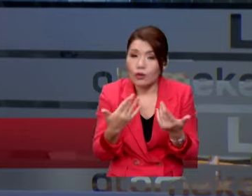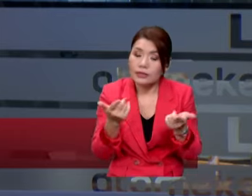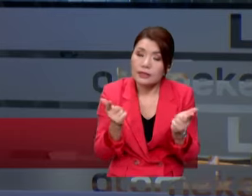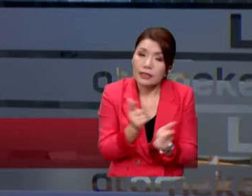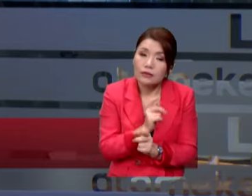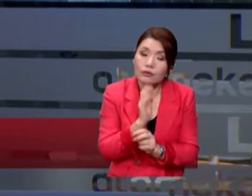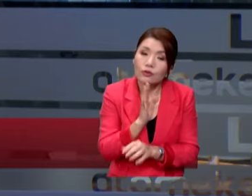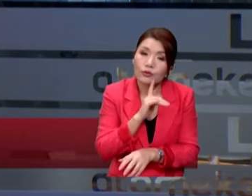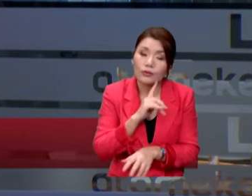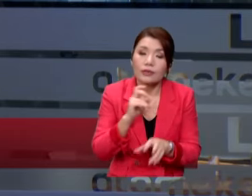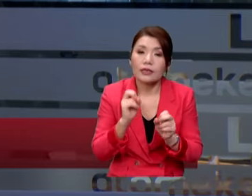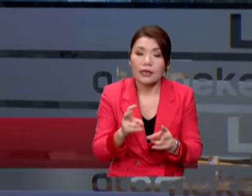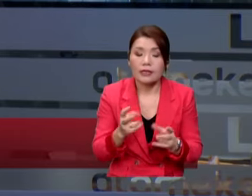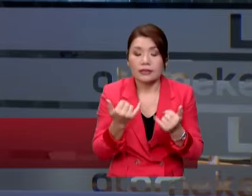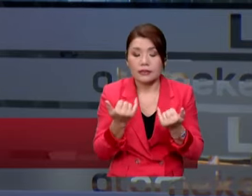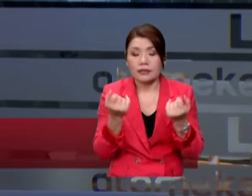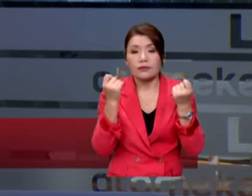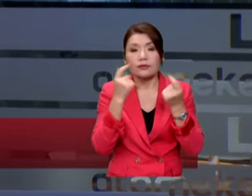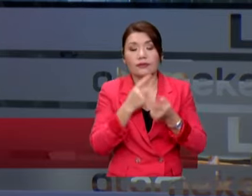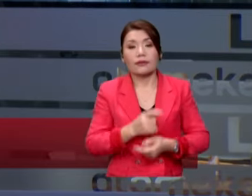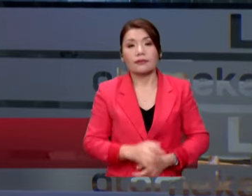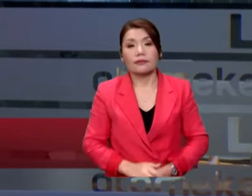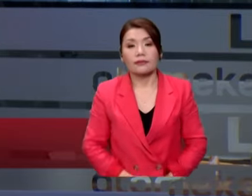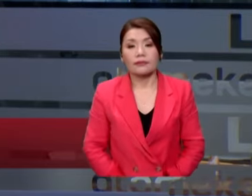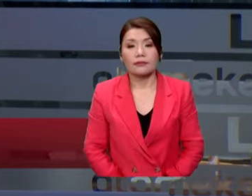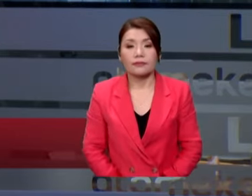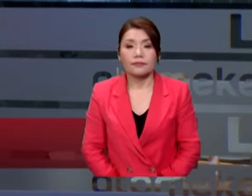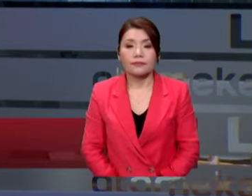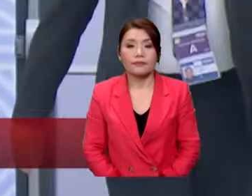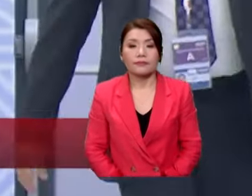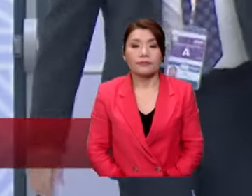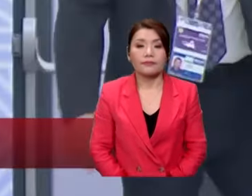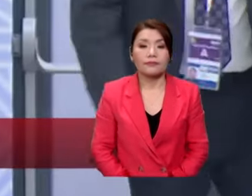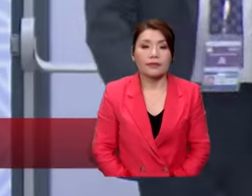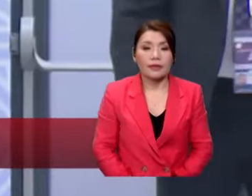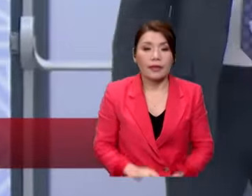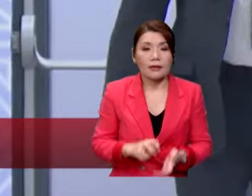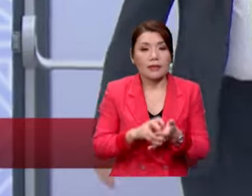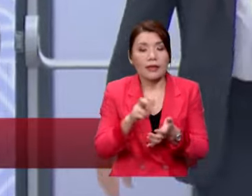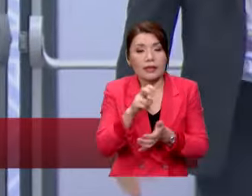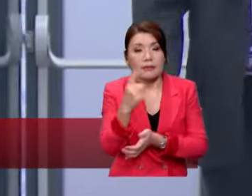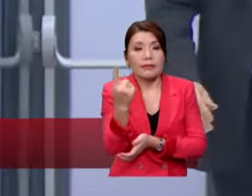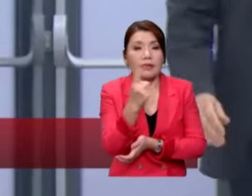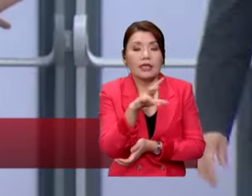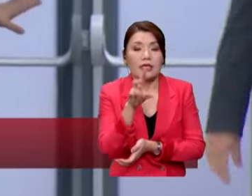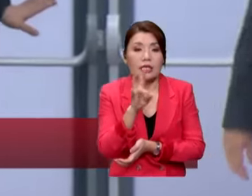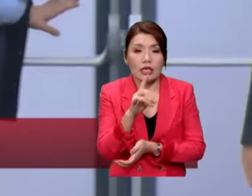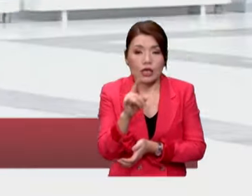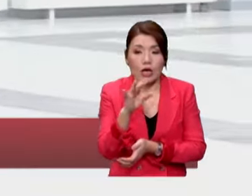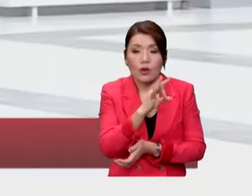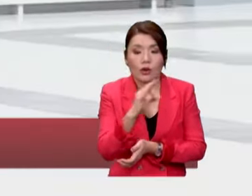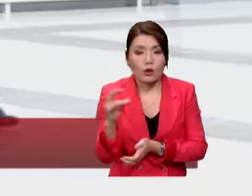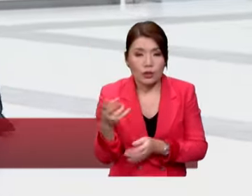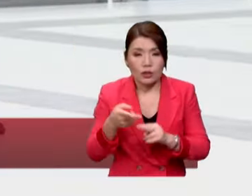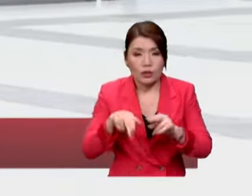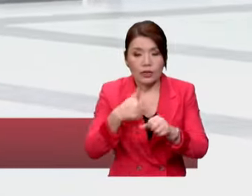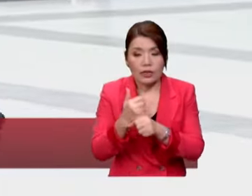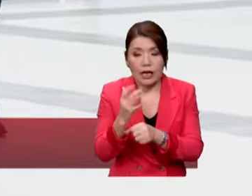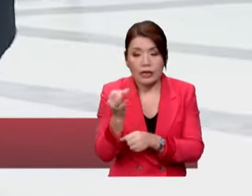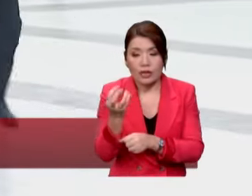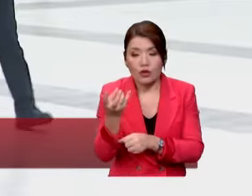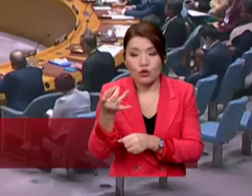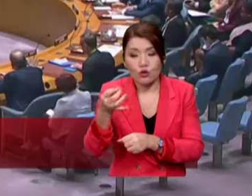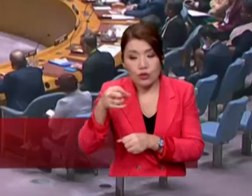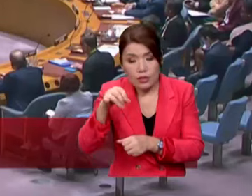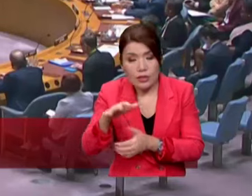ма? Әріптесім Әділжан Бердібеков сарапшыларды тыңдап көрді. Хат 1-ші қарашада Біріккен Ұлттар ұйымының бас хатшысы Антони Гутерришке,